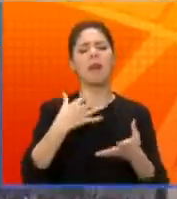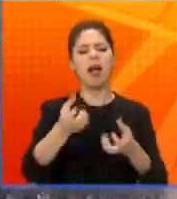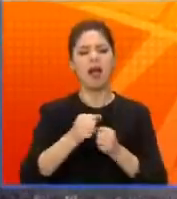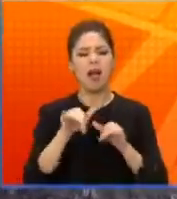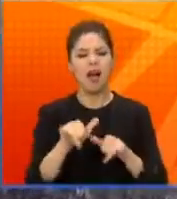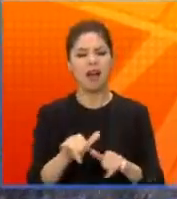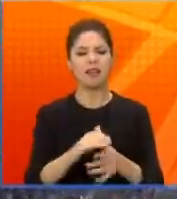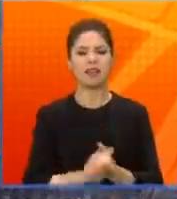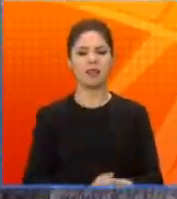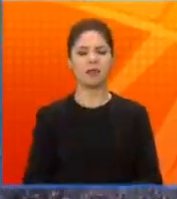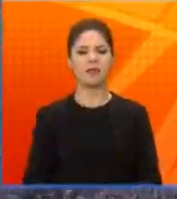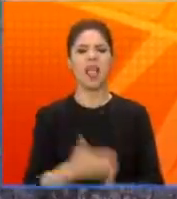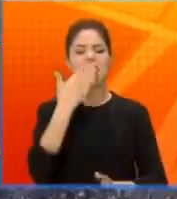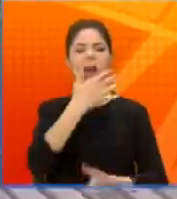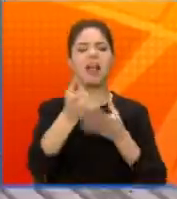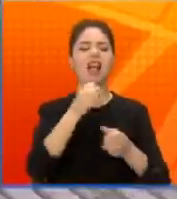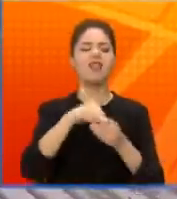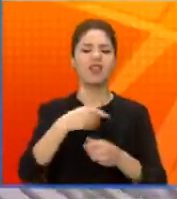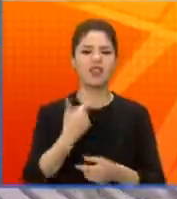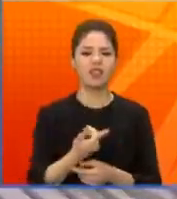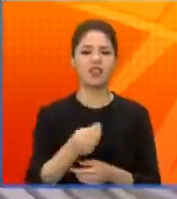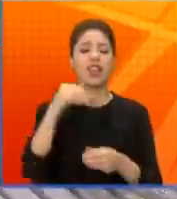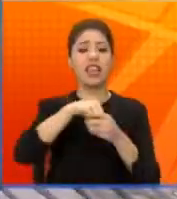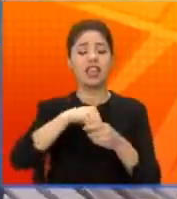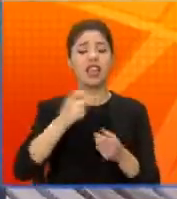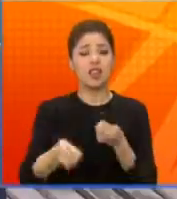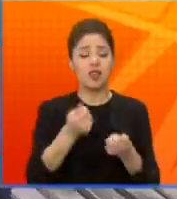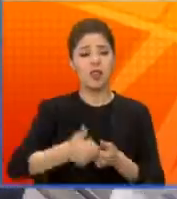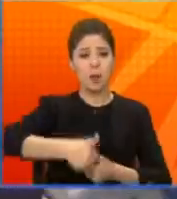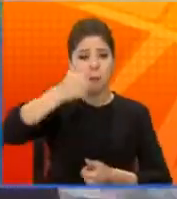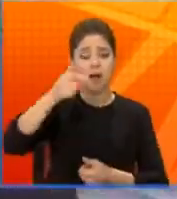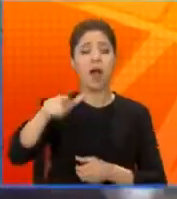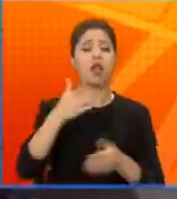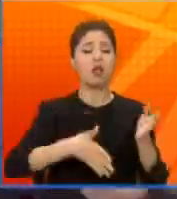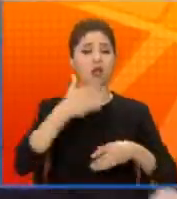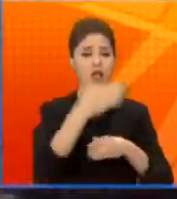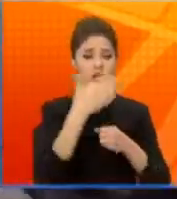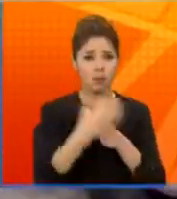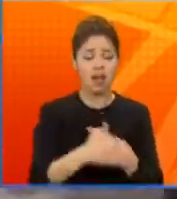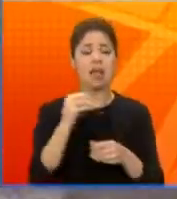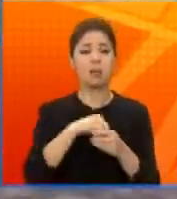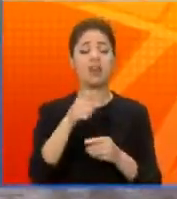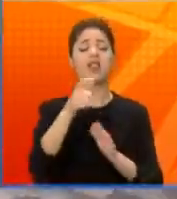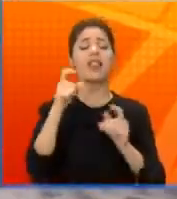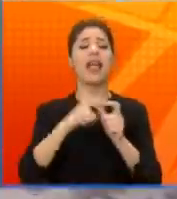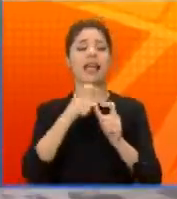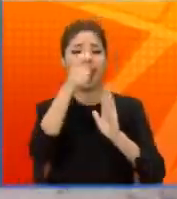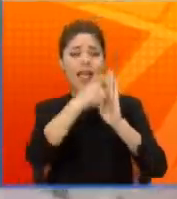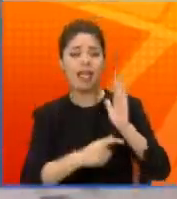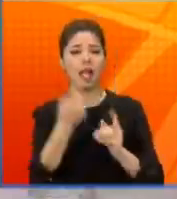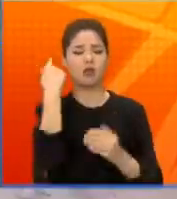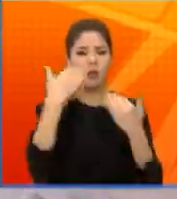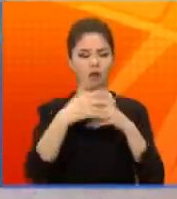Ramazan alışverişi mi? Evet, Ramazan alışverişi diyelim. İçişleri Bakanlığı sokağa çıkma kısıtlaması ile ilgili genelgeyi dün akşam saatlerinde